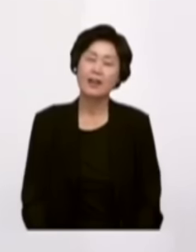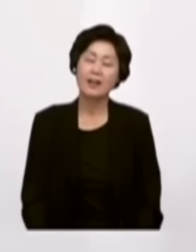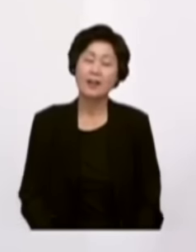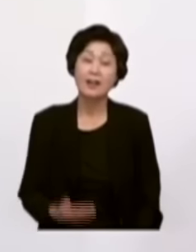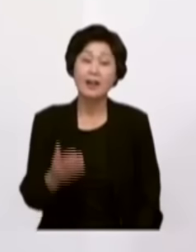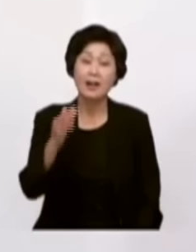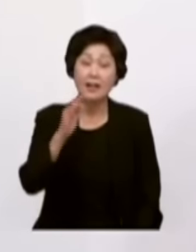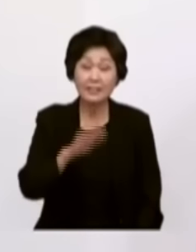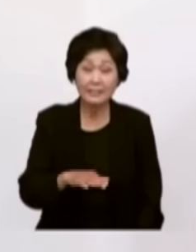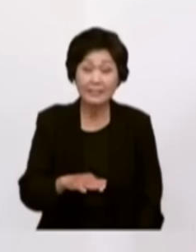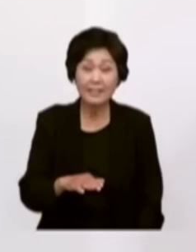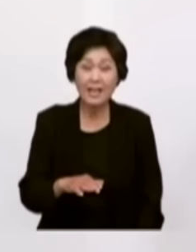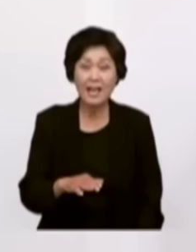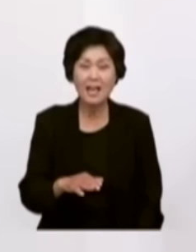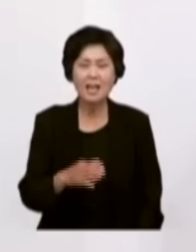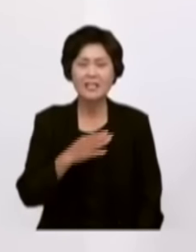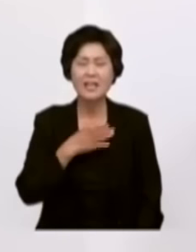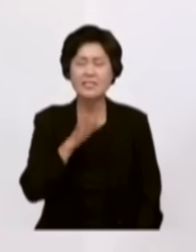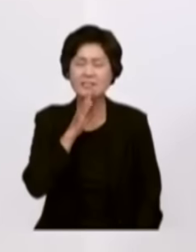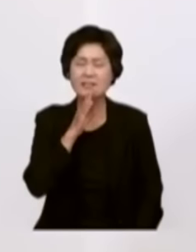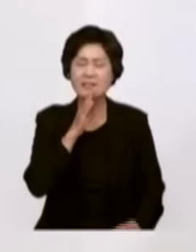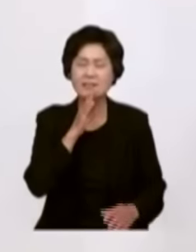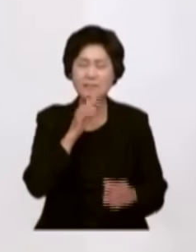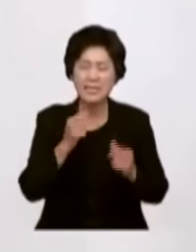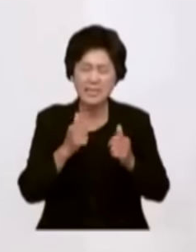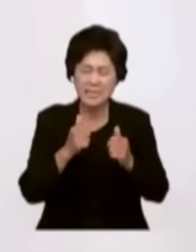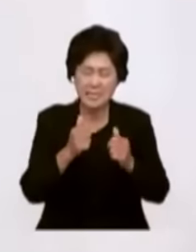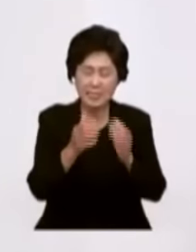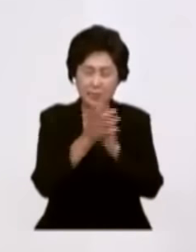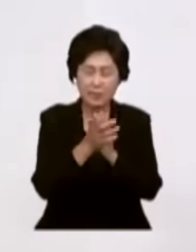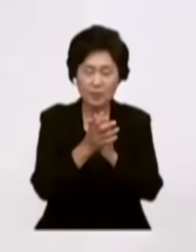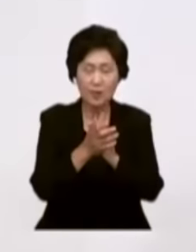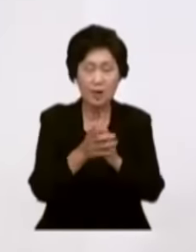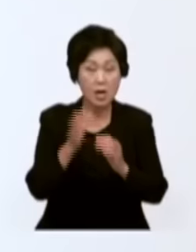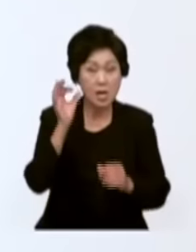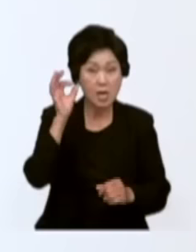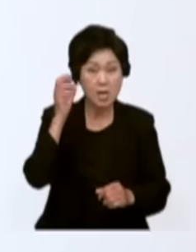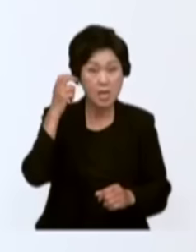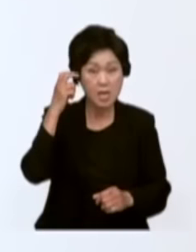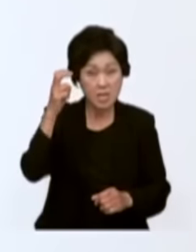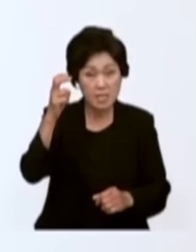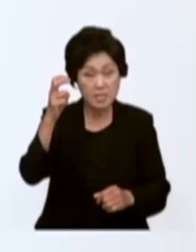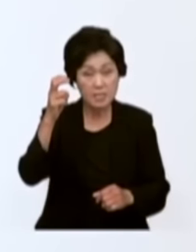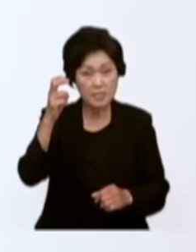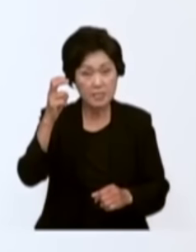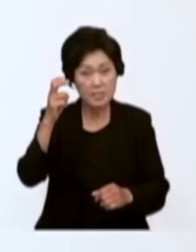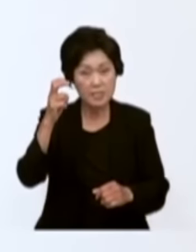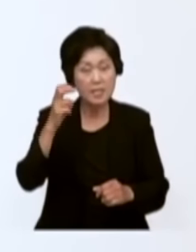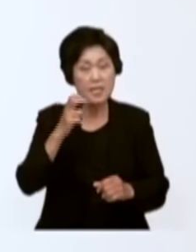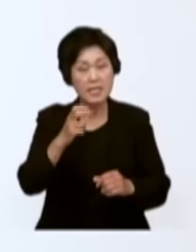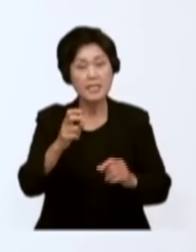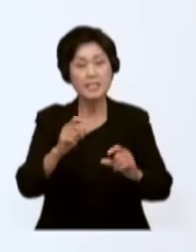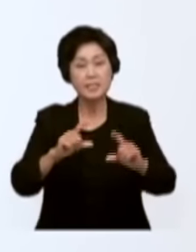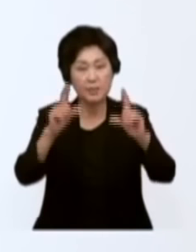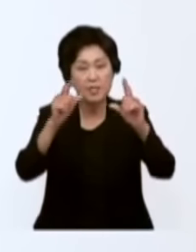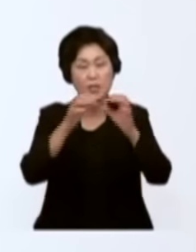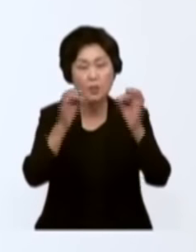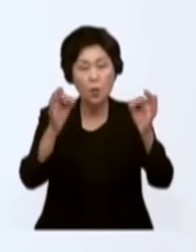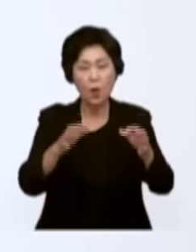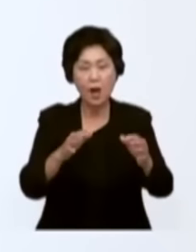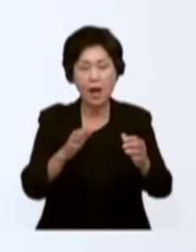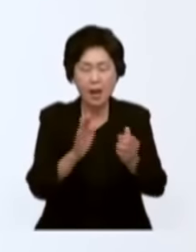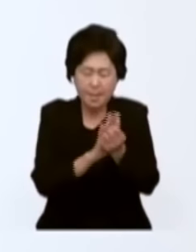됐다 싶으면 그리고 제가 정말 기도를 열심히 해서 20일 동안 아내한테 너무 잘해주는 거예요. 그럼 아내가 우리 남편이 바뀌기 시작하는구나.